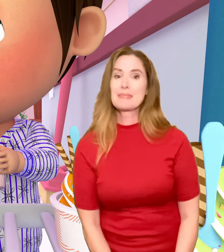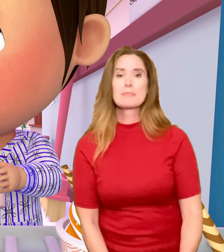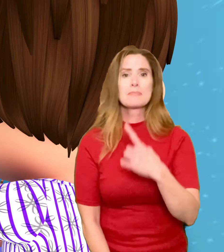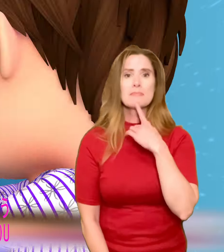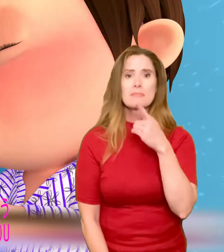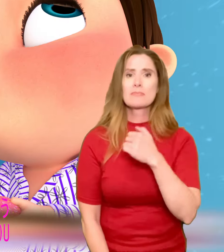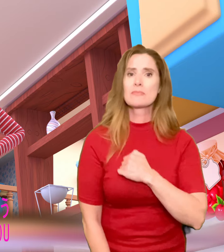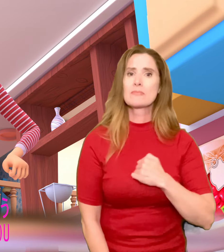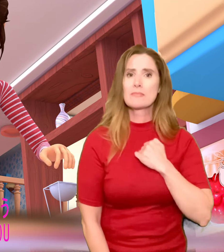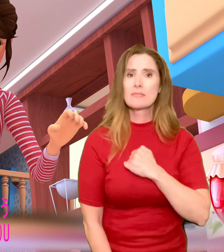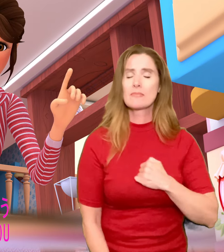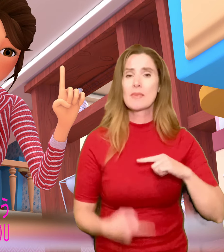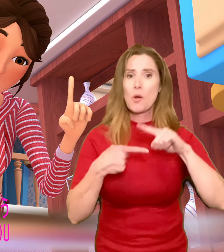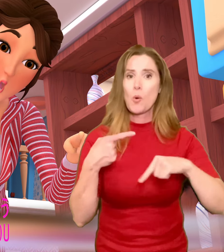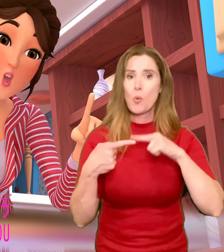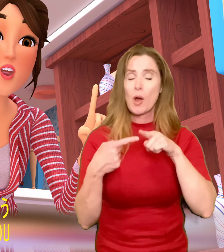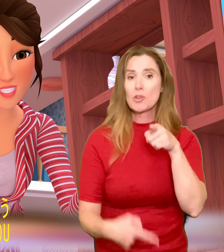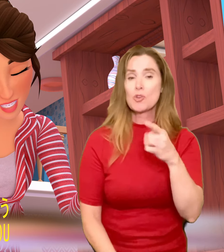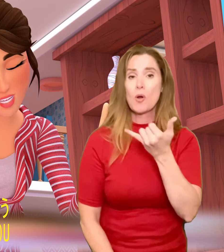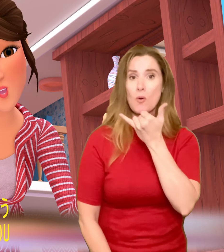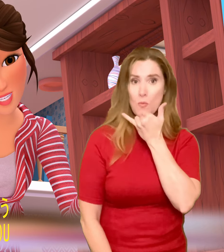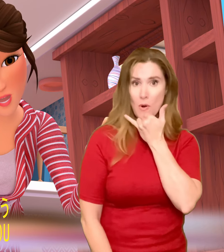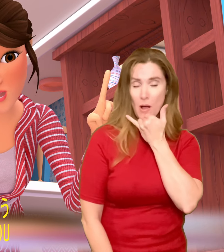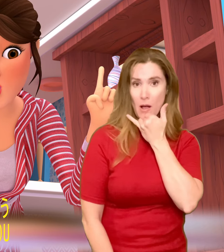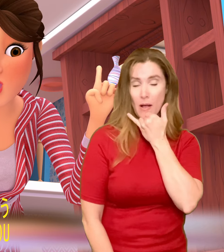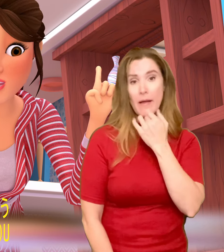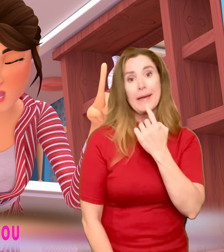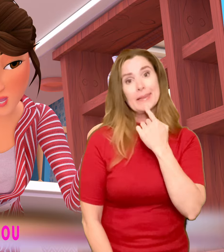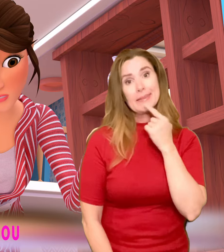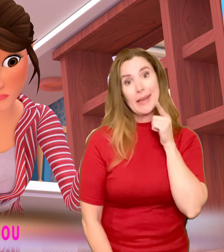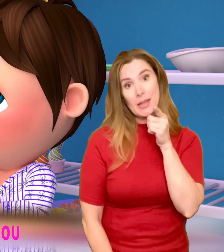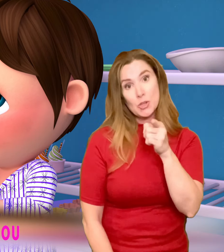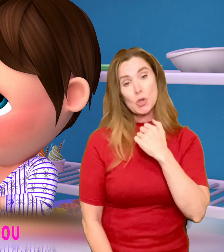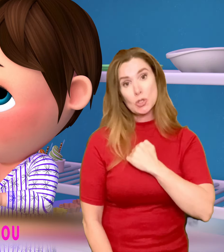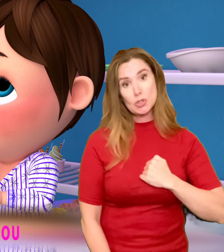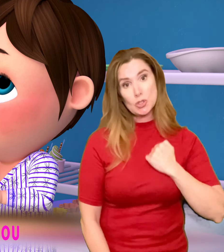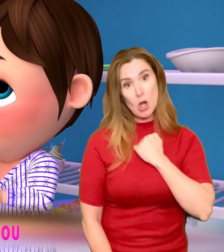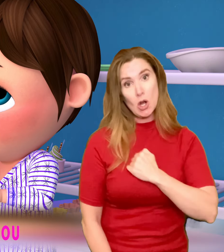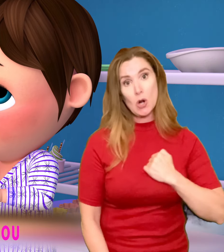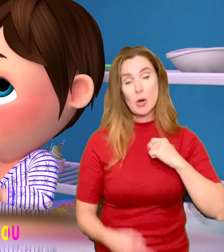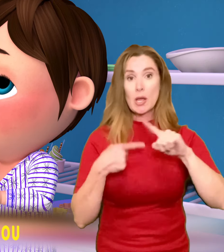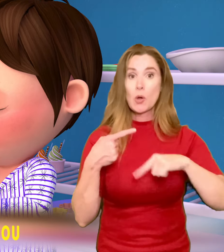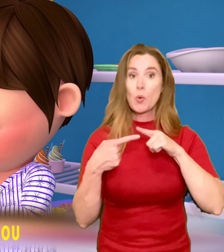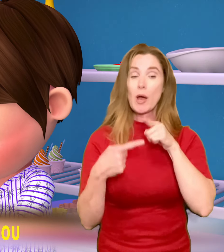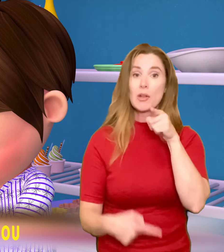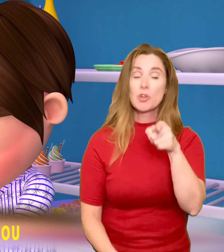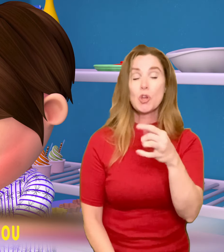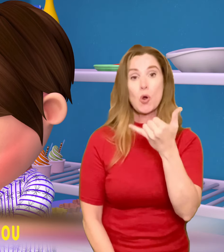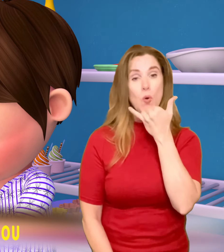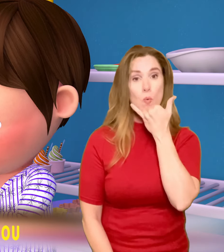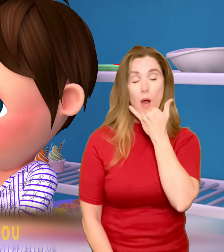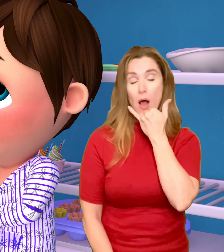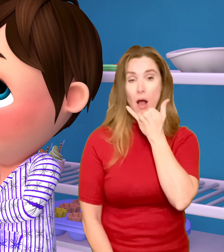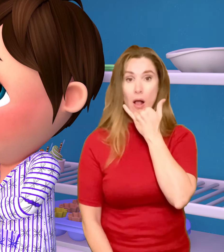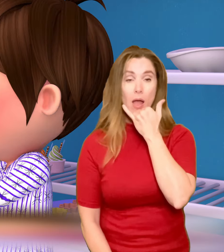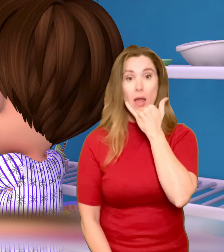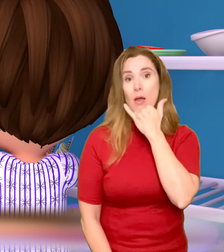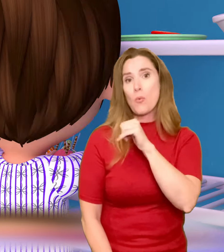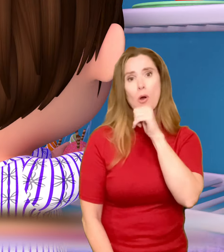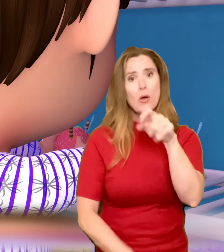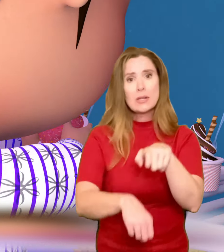間違ったら謝りましょう間違ったら謝りましょう